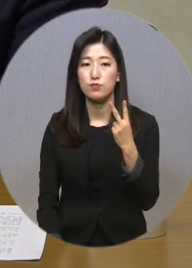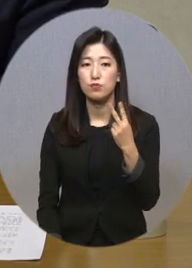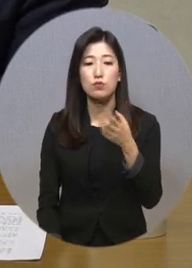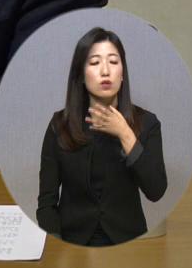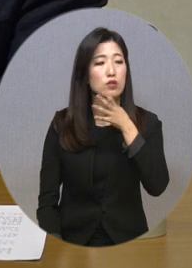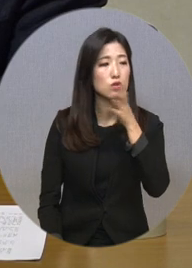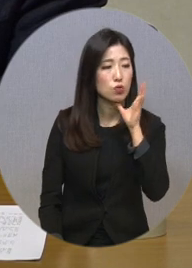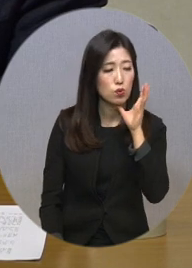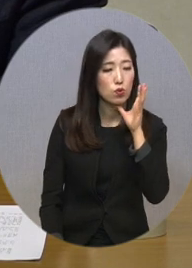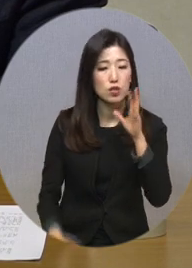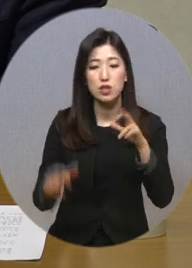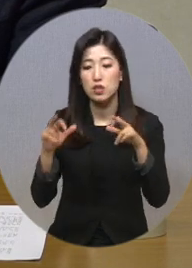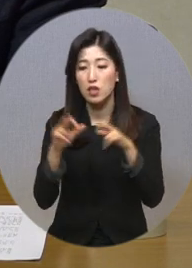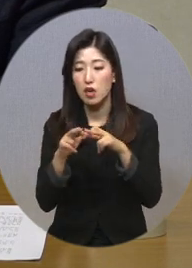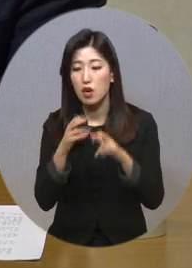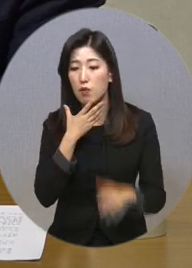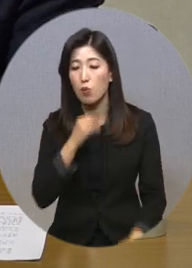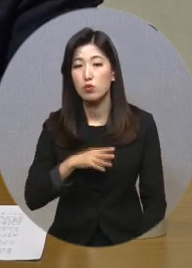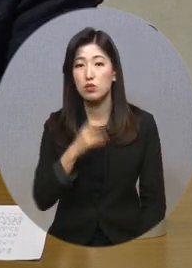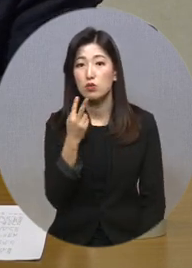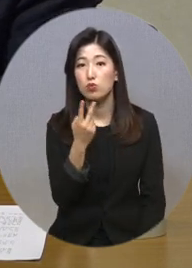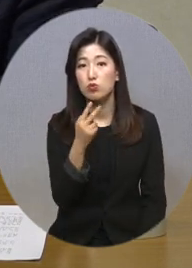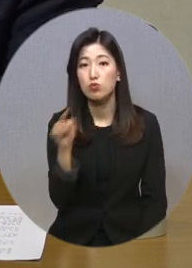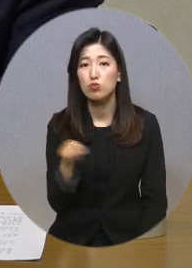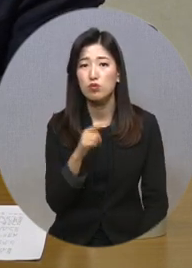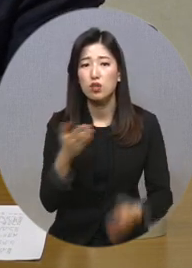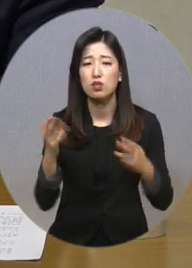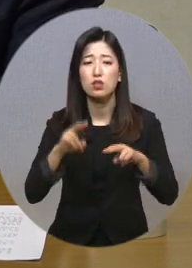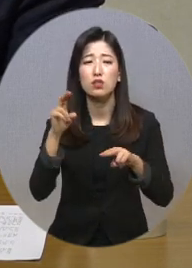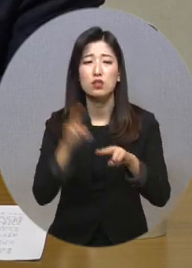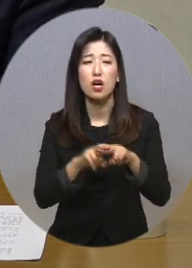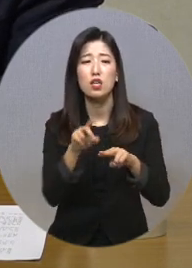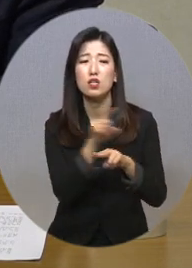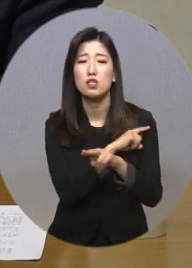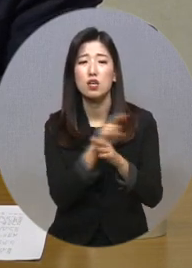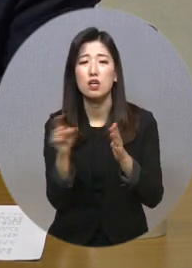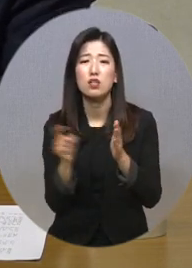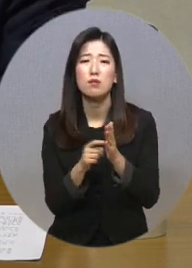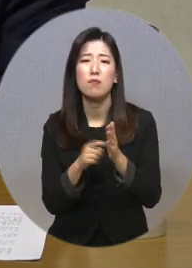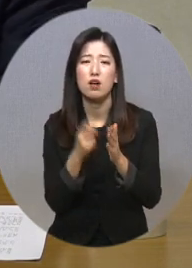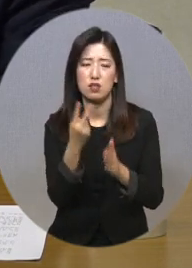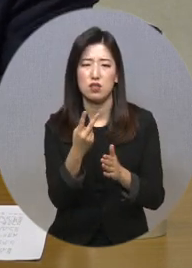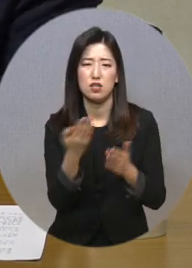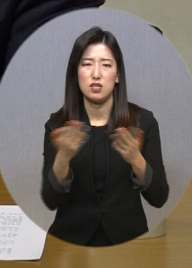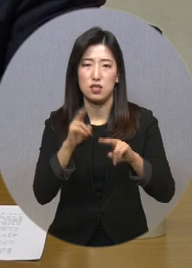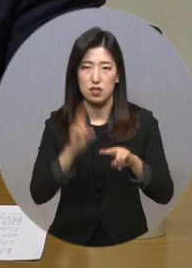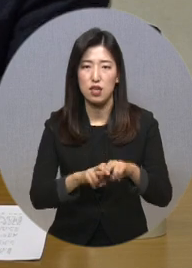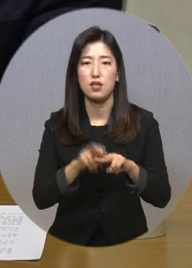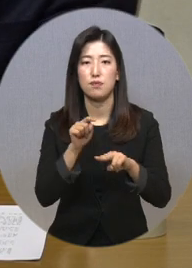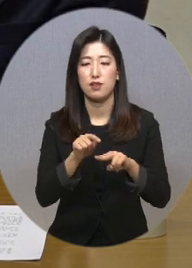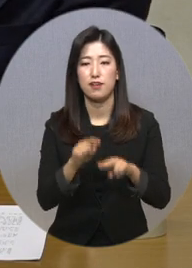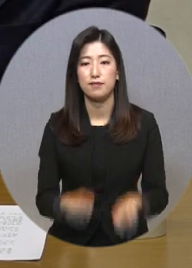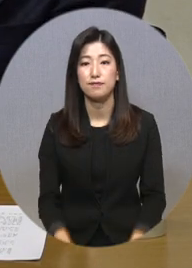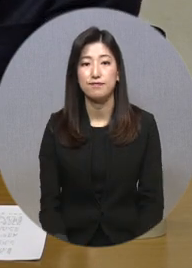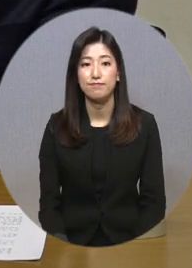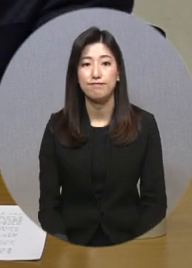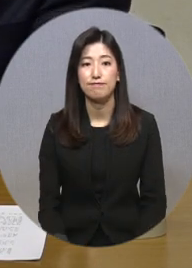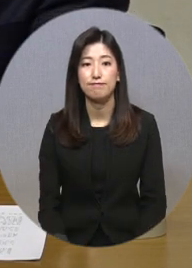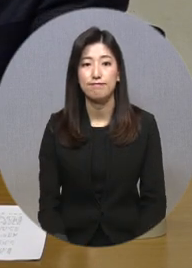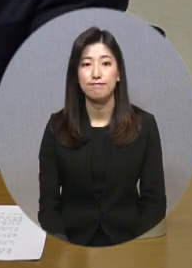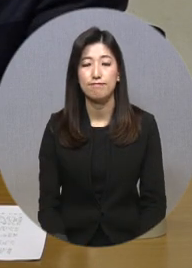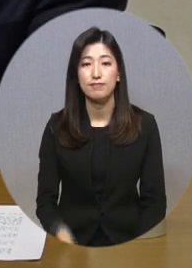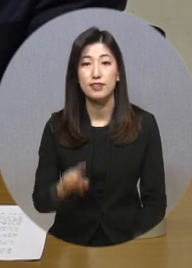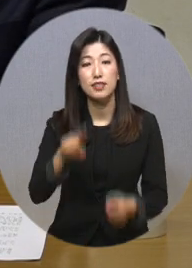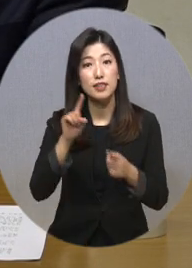노인과 장애에 대한 복지 중에서 일자리가 가장 시급한 과제라고 그렇죠. 생각이 됩니다. 이 부분에 대한